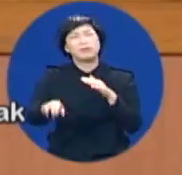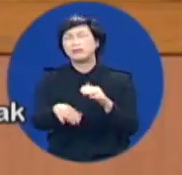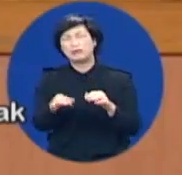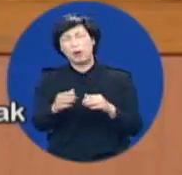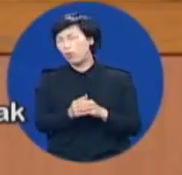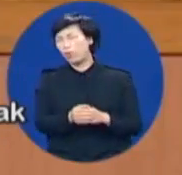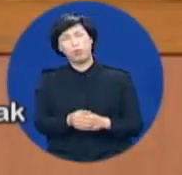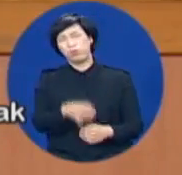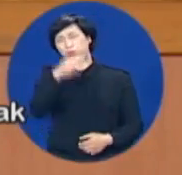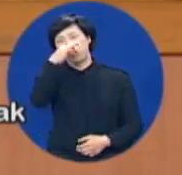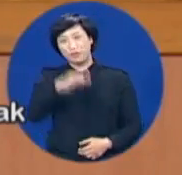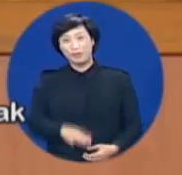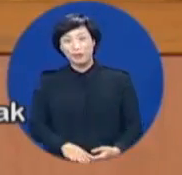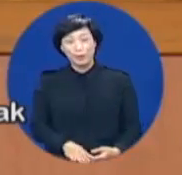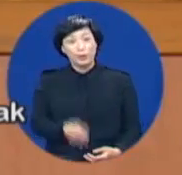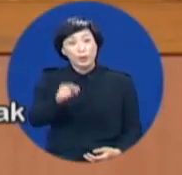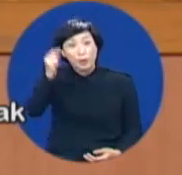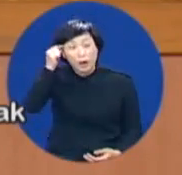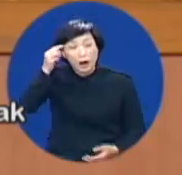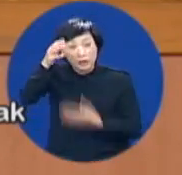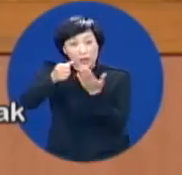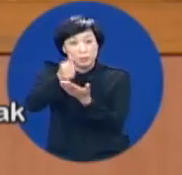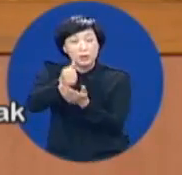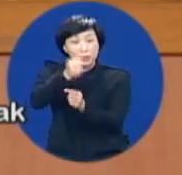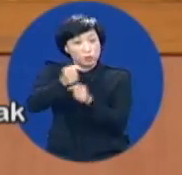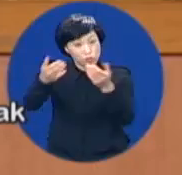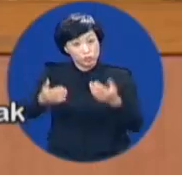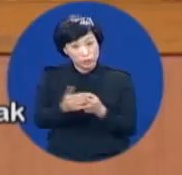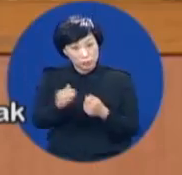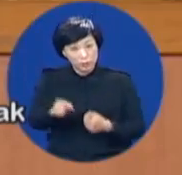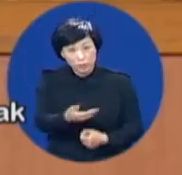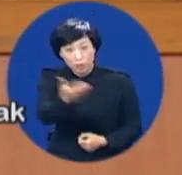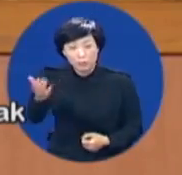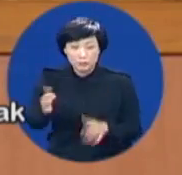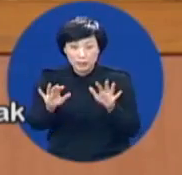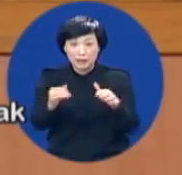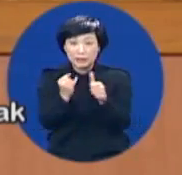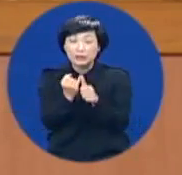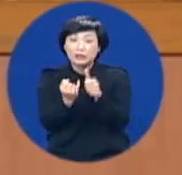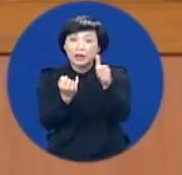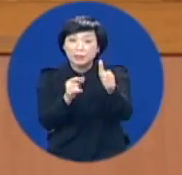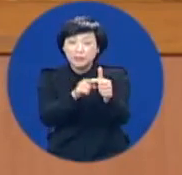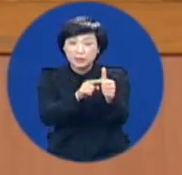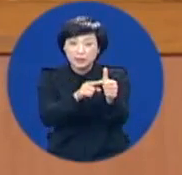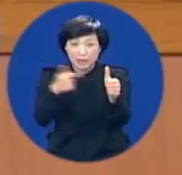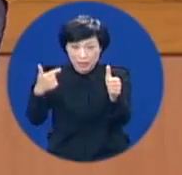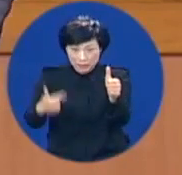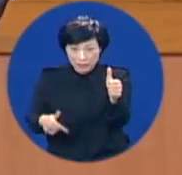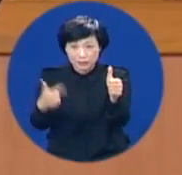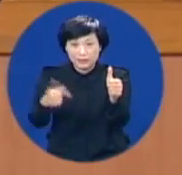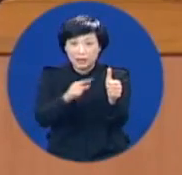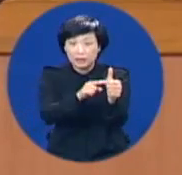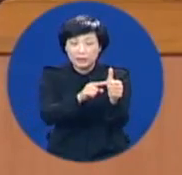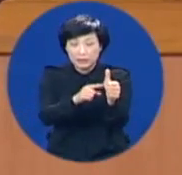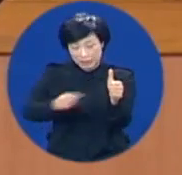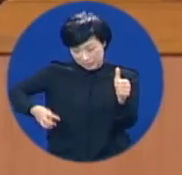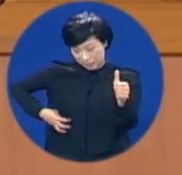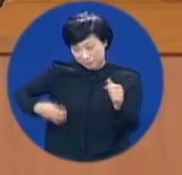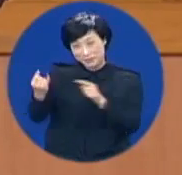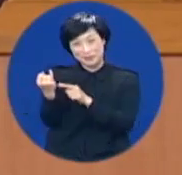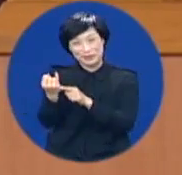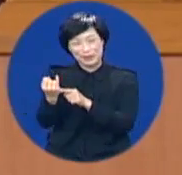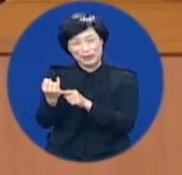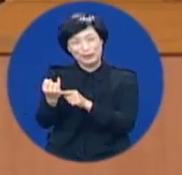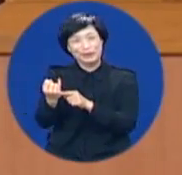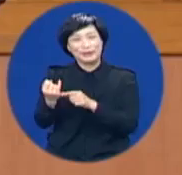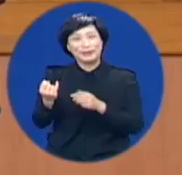아니요. 하나님이 그렇게 만들었으니 남자는 언제나 이 갈비를